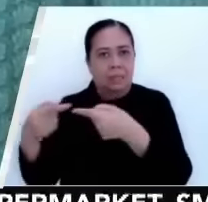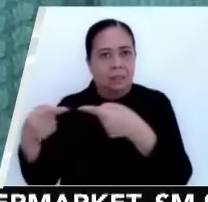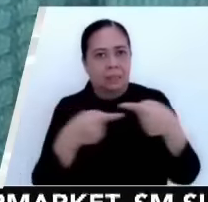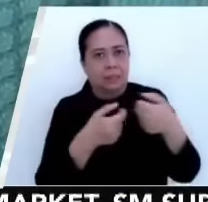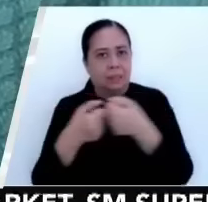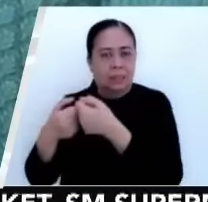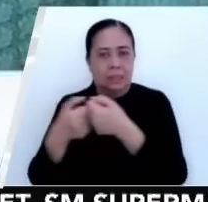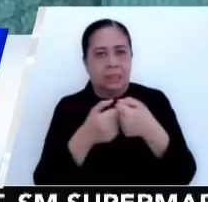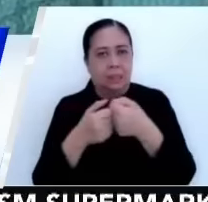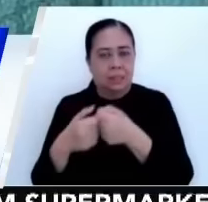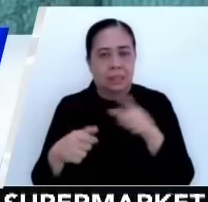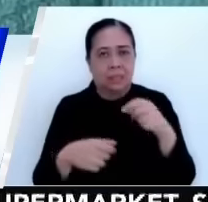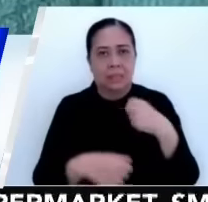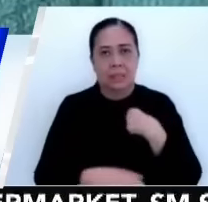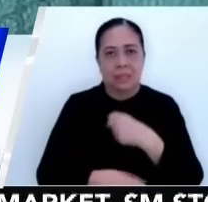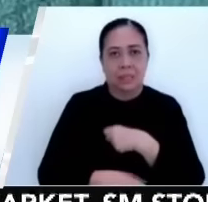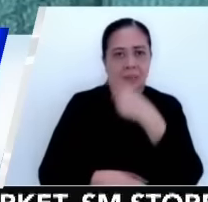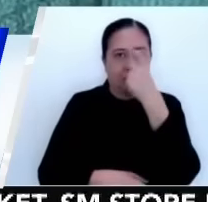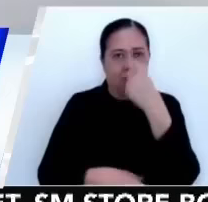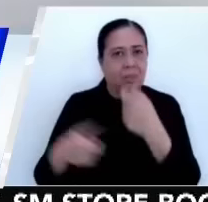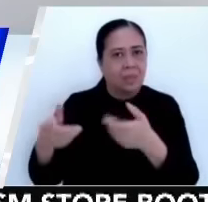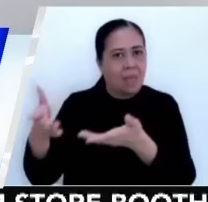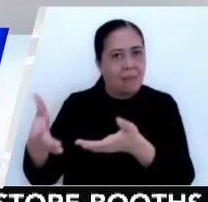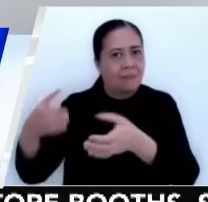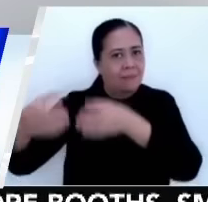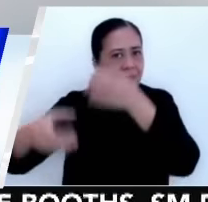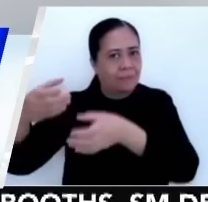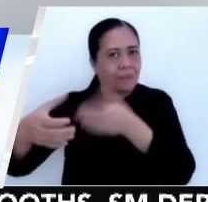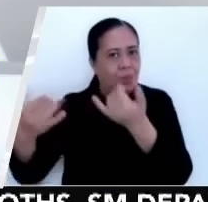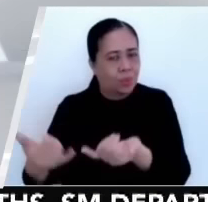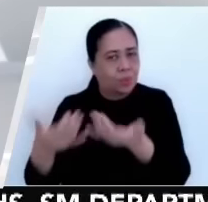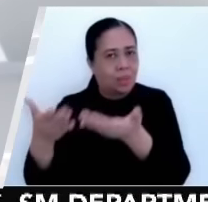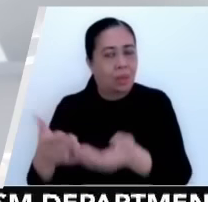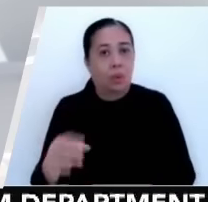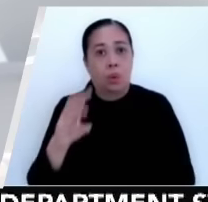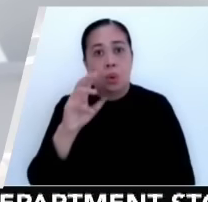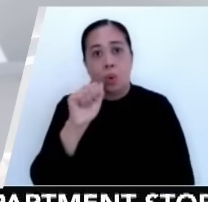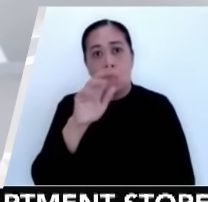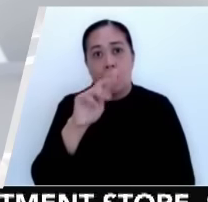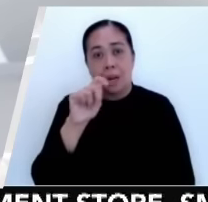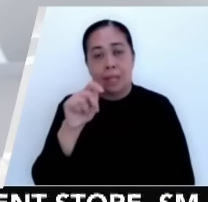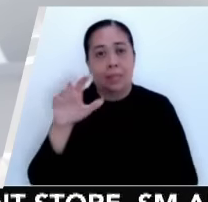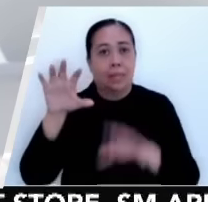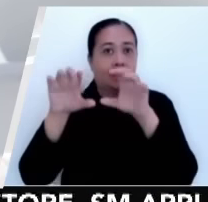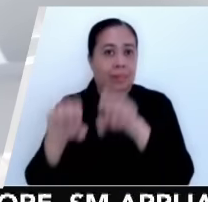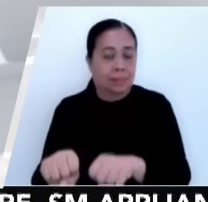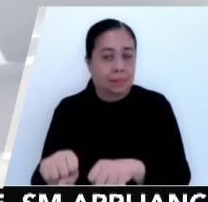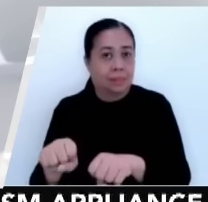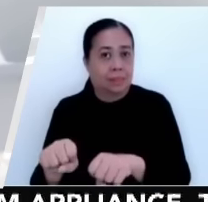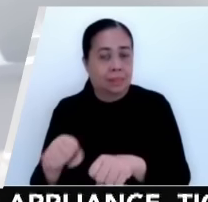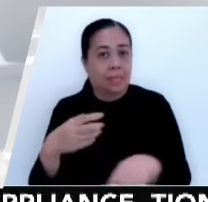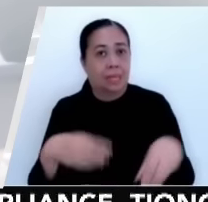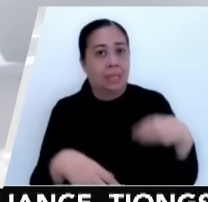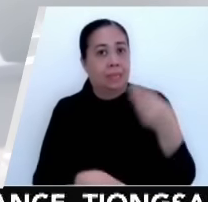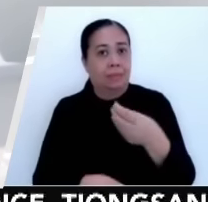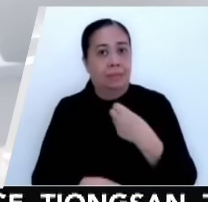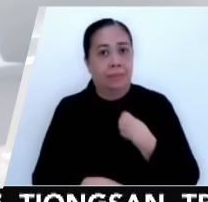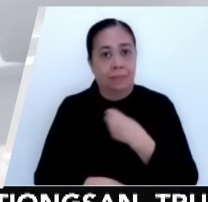ang Senado dahil hawak na siya ng korte. The warrant of arrest issued by the Senate cannot